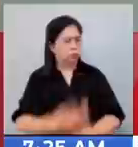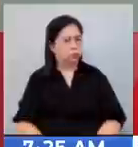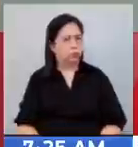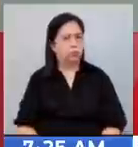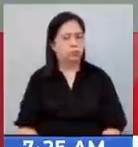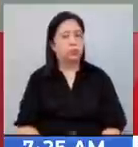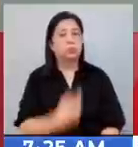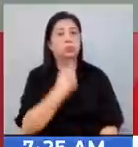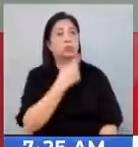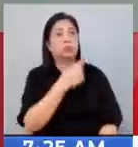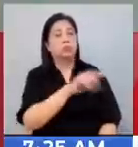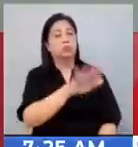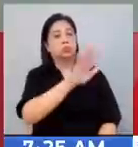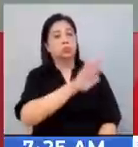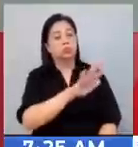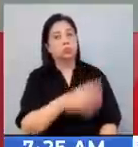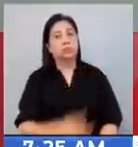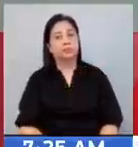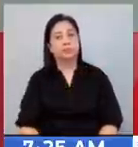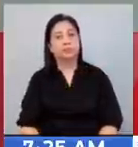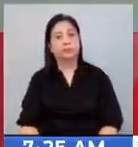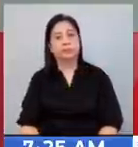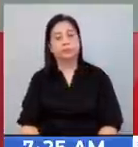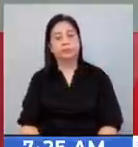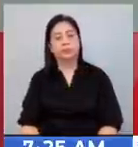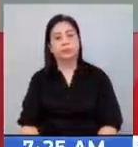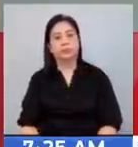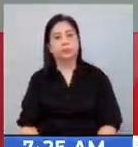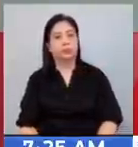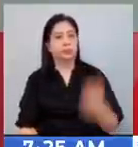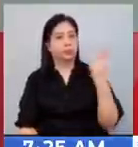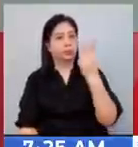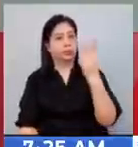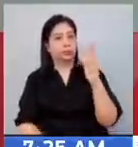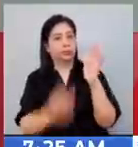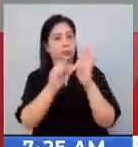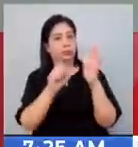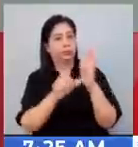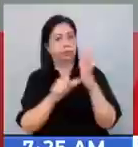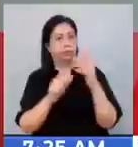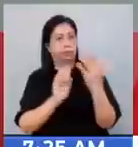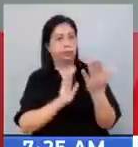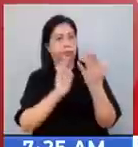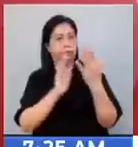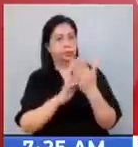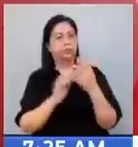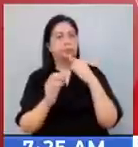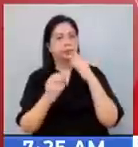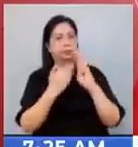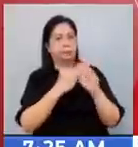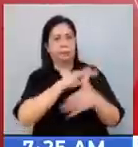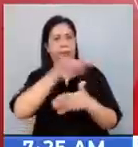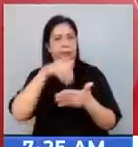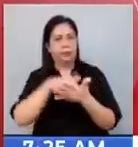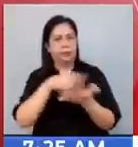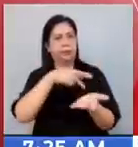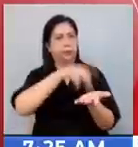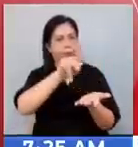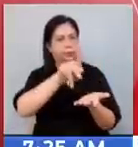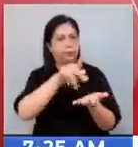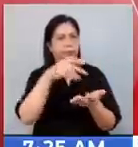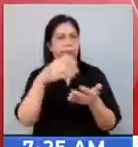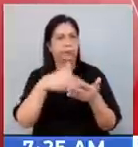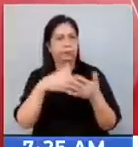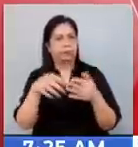nila ng dalawang abogado na humarap sa amin, ibabalik daw po lahat ng bayad, kahit miscellaneous, tuition